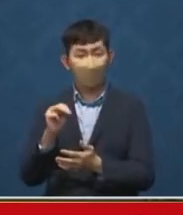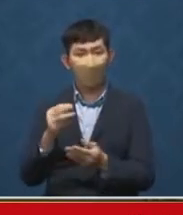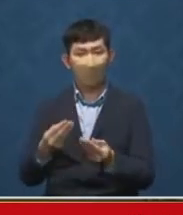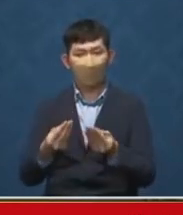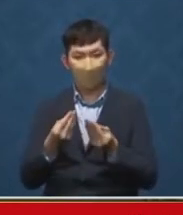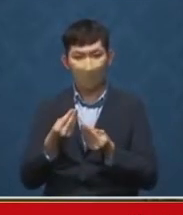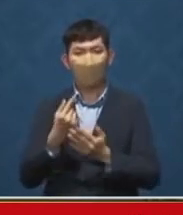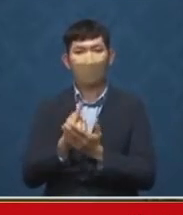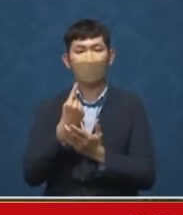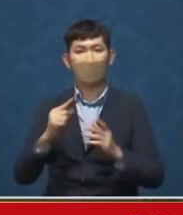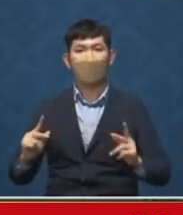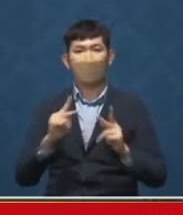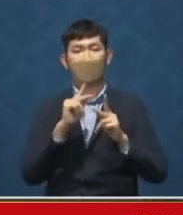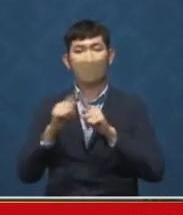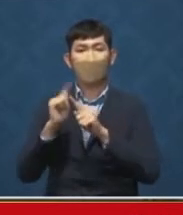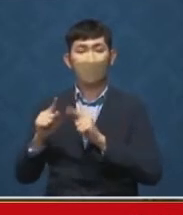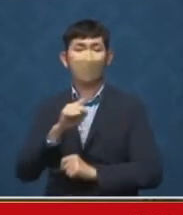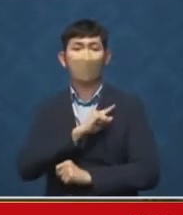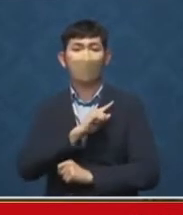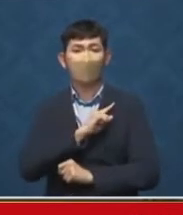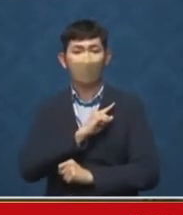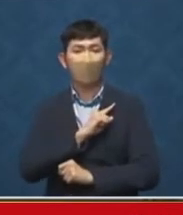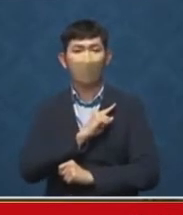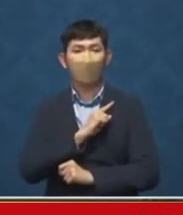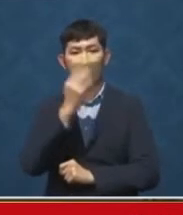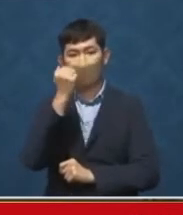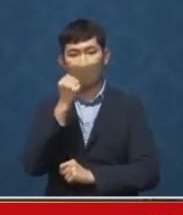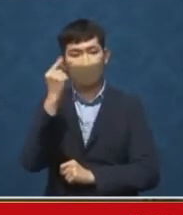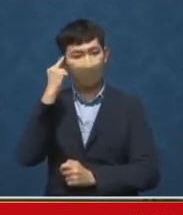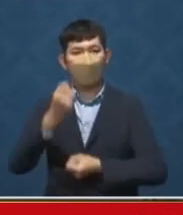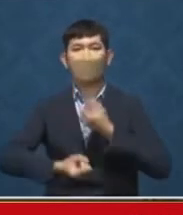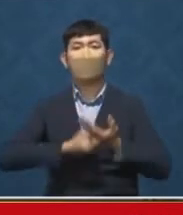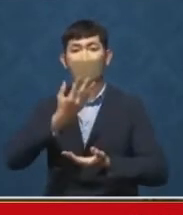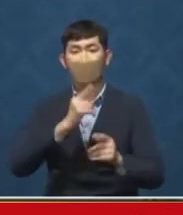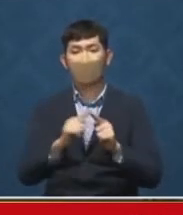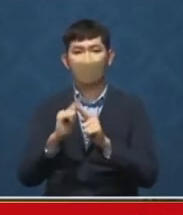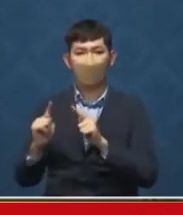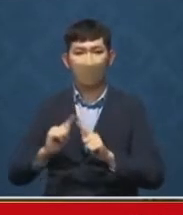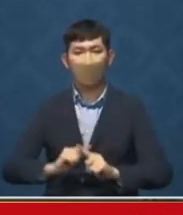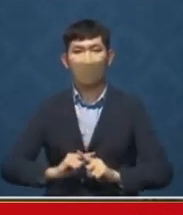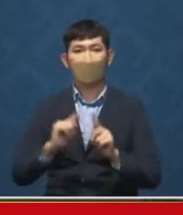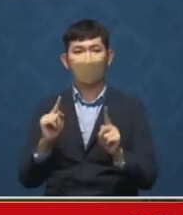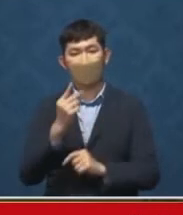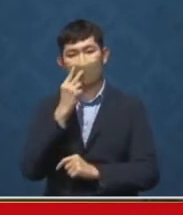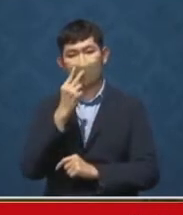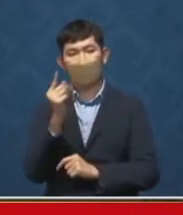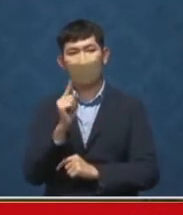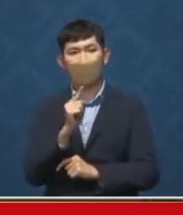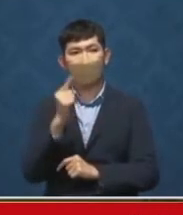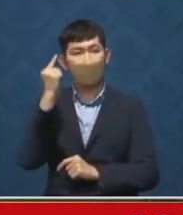ได้ดูเอกสารที่ครม.เอาให้ผู้แทนกระทรวงทบวงกรมต่างๆที่จะให้